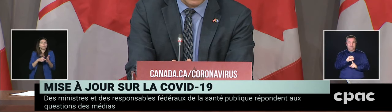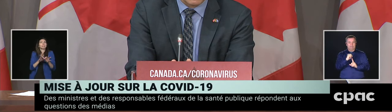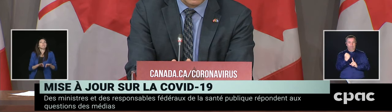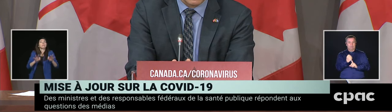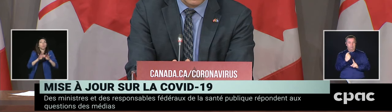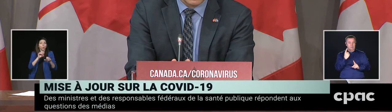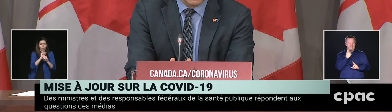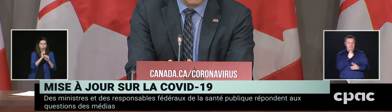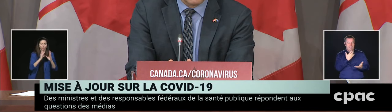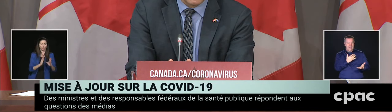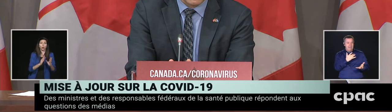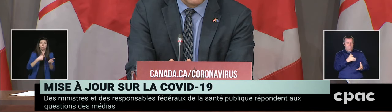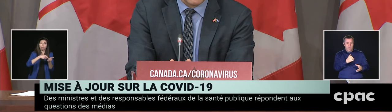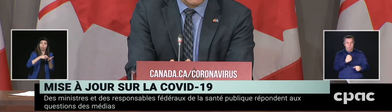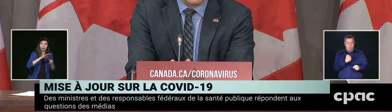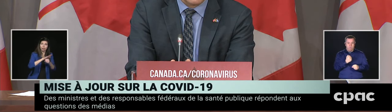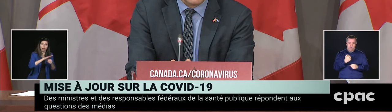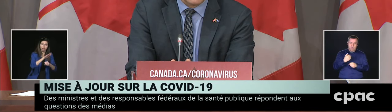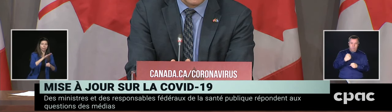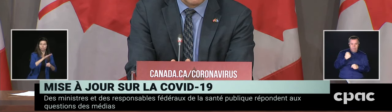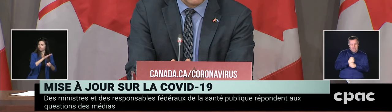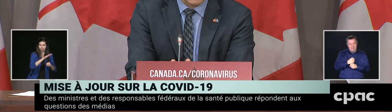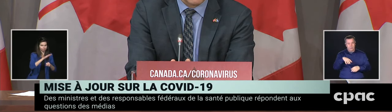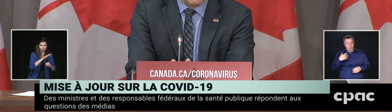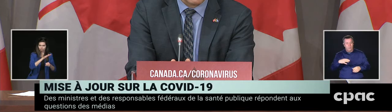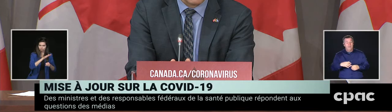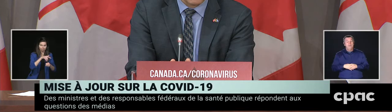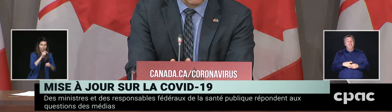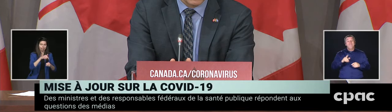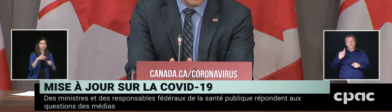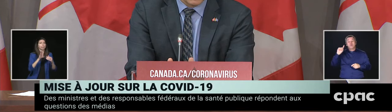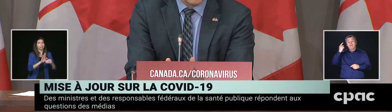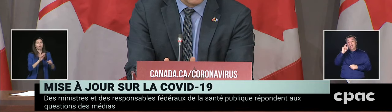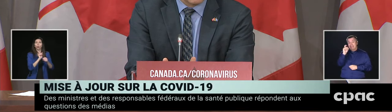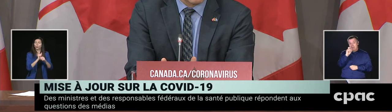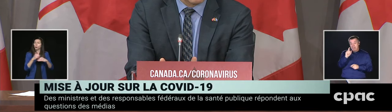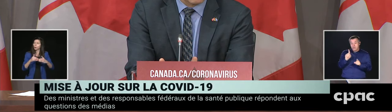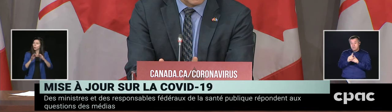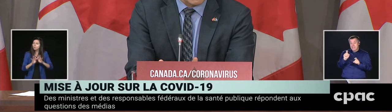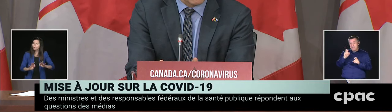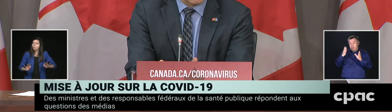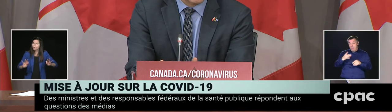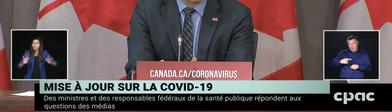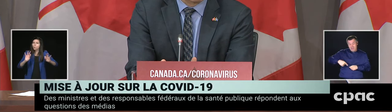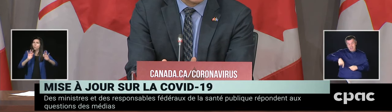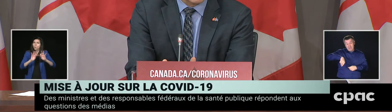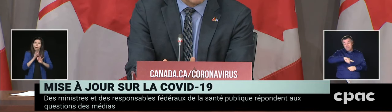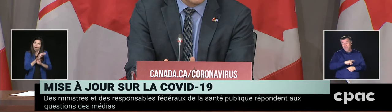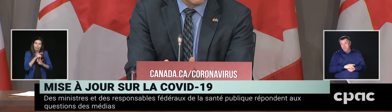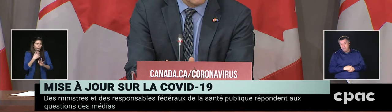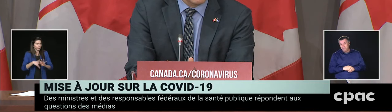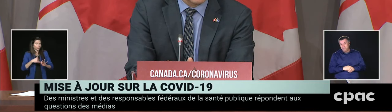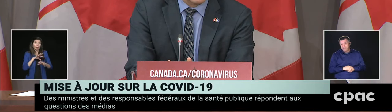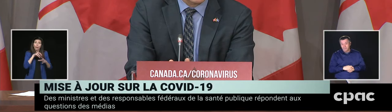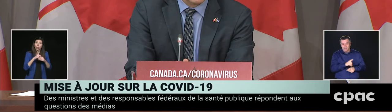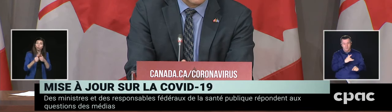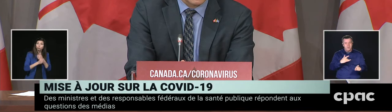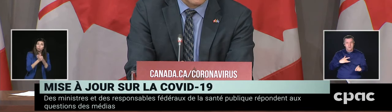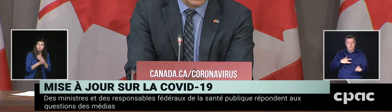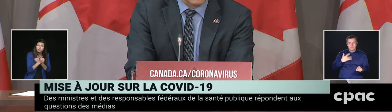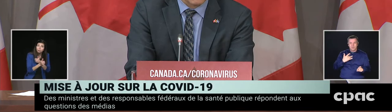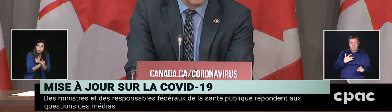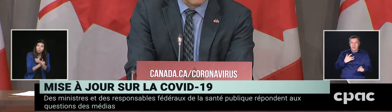ces responsabilités. Le gouvernement du Québec et les Québécois, je pense, se sont aperçus de ça peut-être un petit peu plus vite